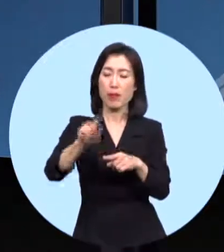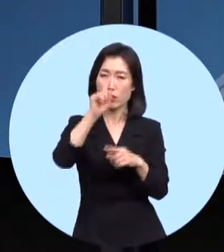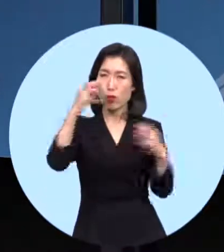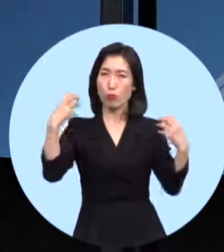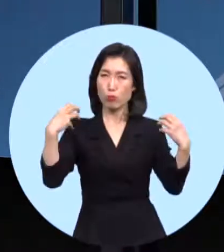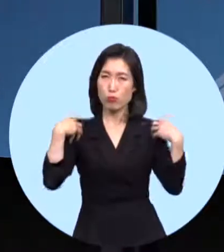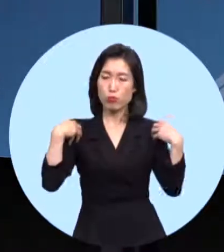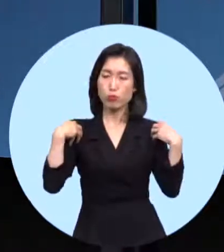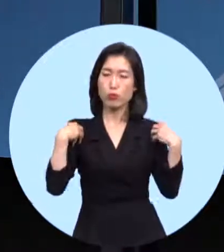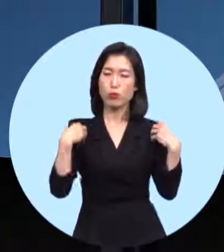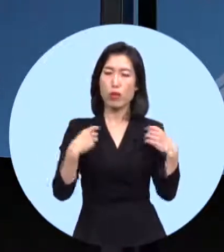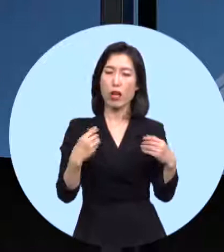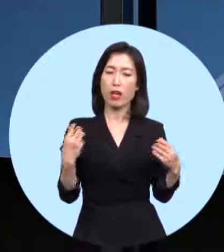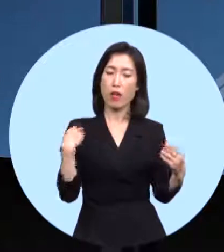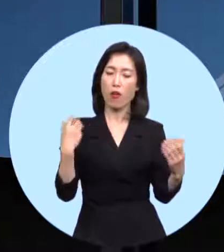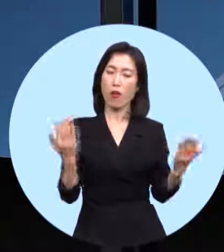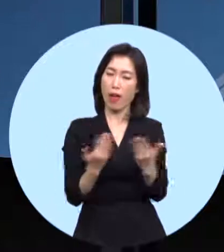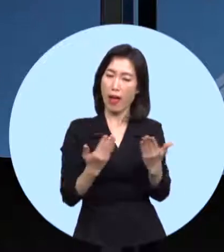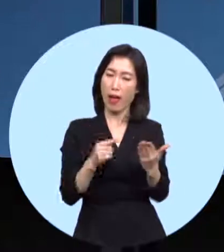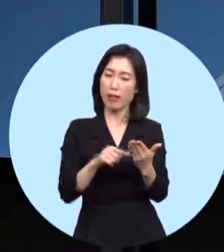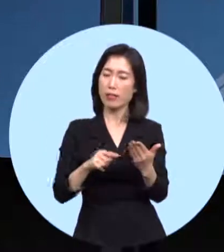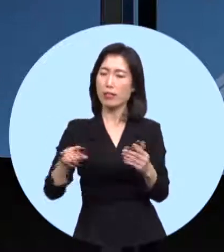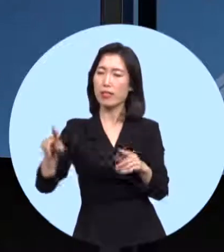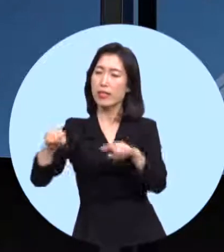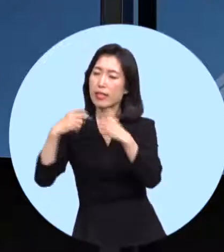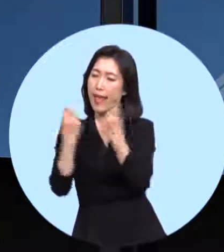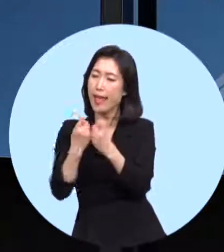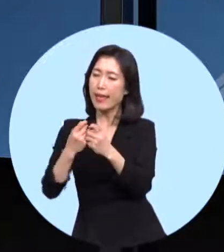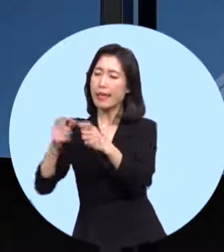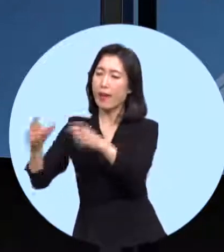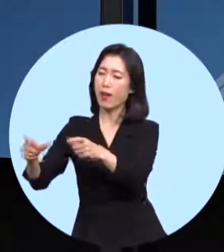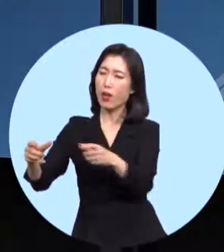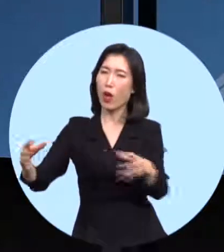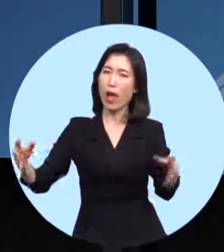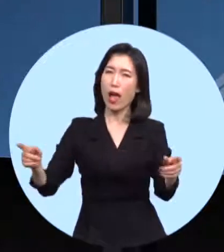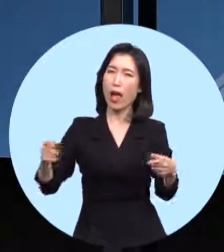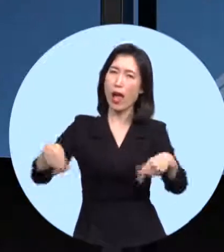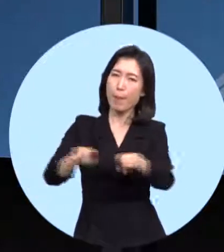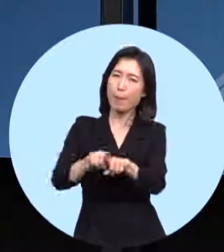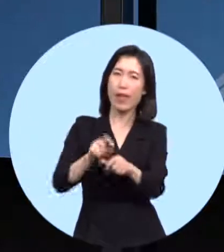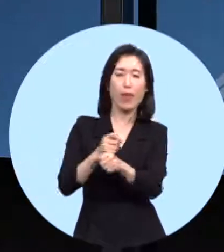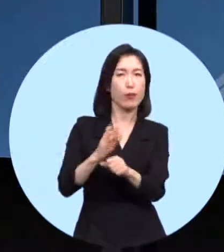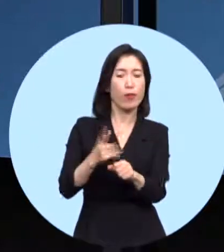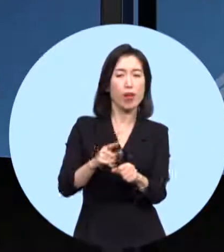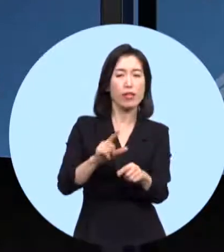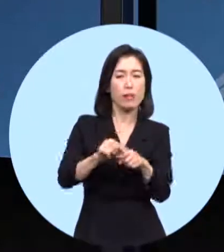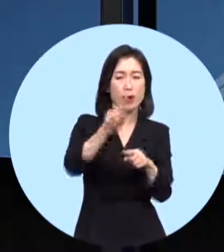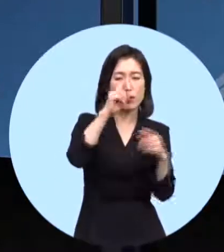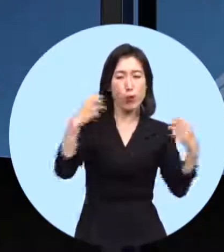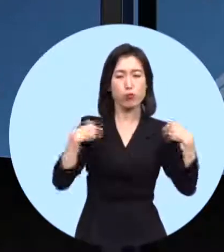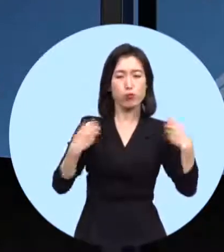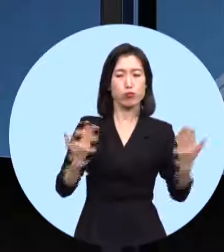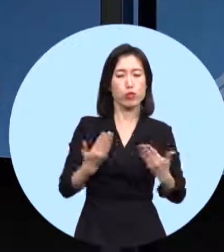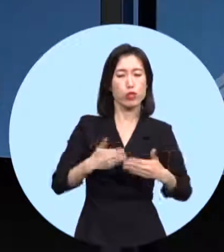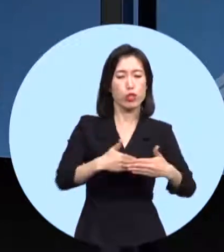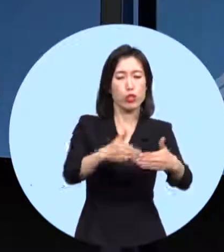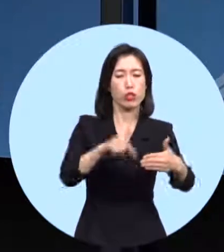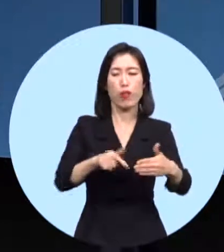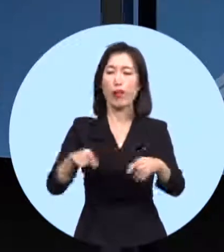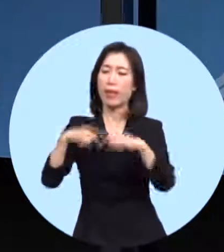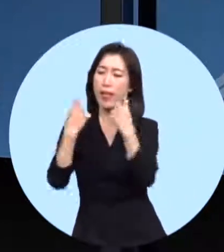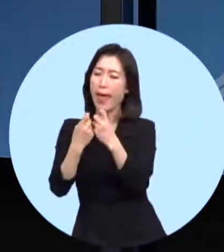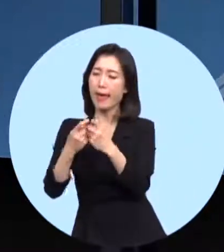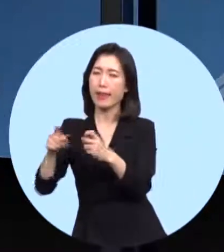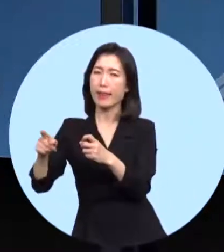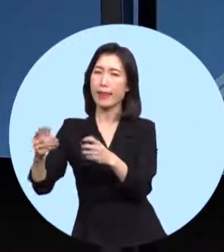영역과 함께 해야 되는 것은 아닌가? 지방 정부의 정보를 시민과 함께 나누어야 되는 것은 아닌가? 지방